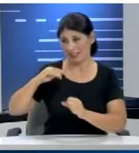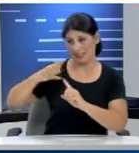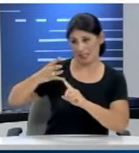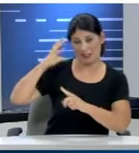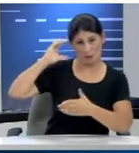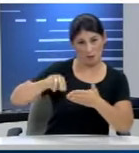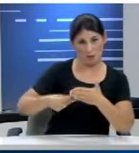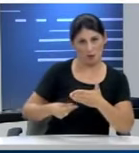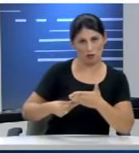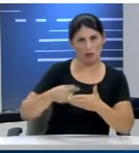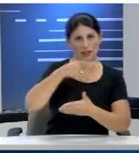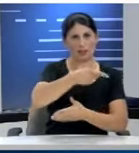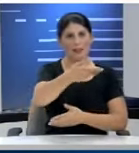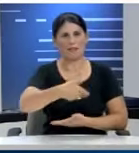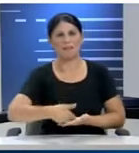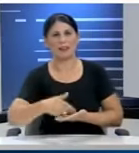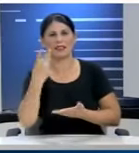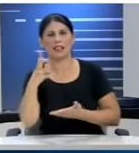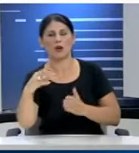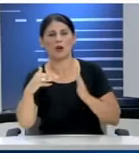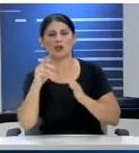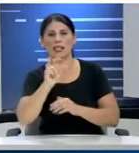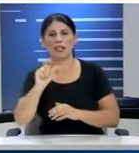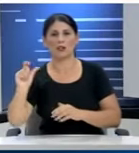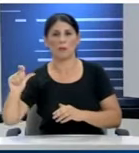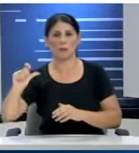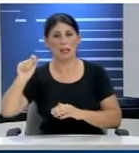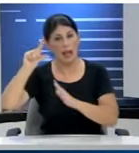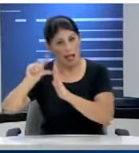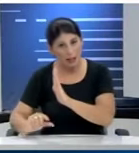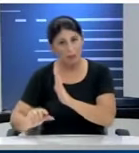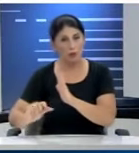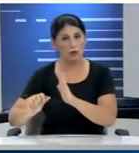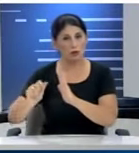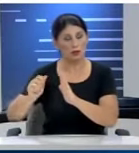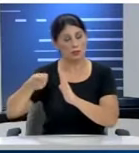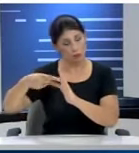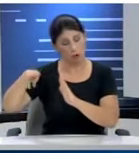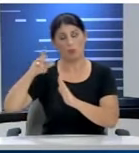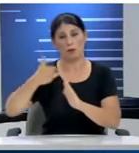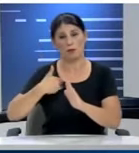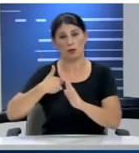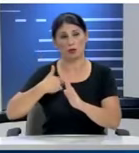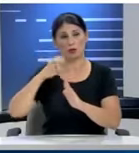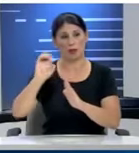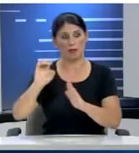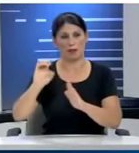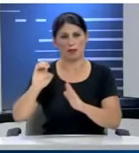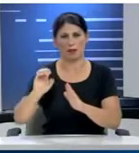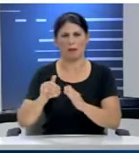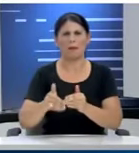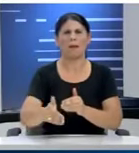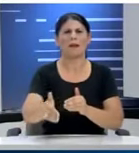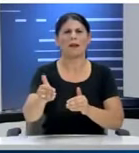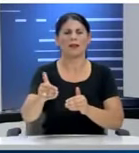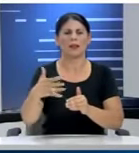μνημόνιο και εσείς φέρατε 400 εκατομμύρια έκπτωση, μεγαλύτερη από αυτή που φέραμε εμείς στον ΕΦΕ για το 19, και κοντεύετε να